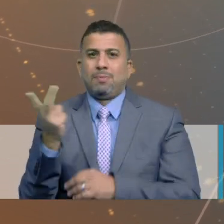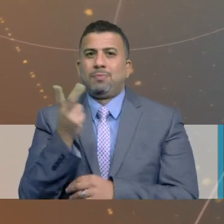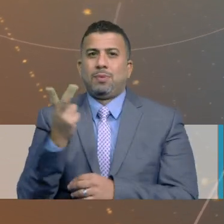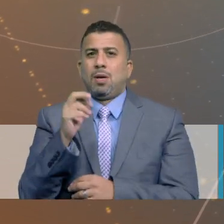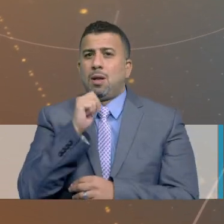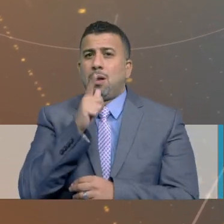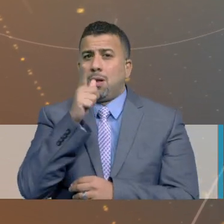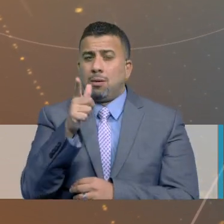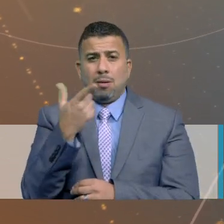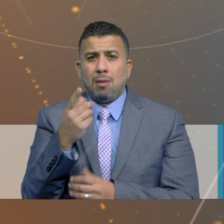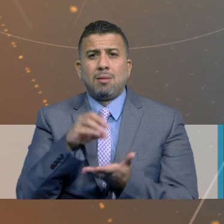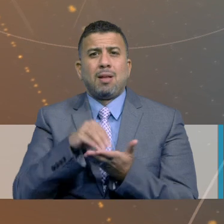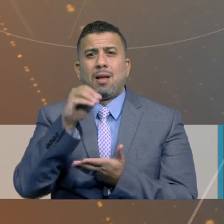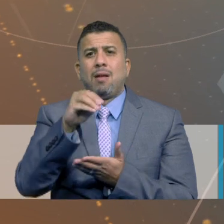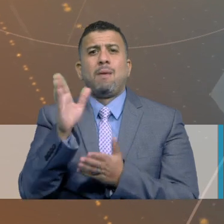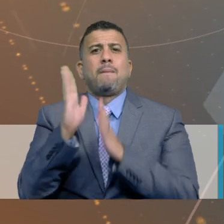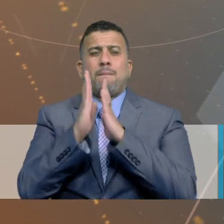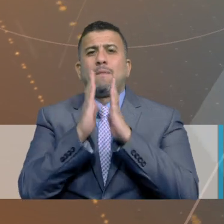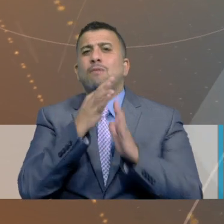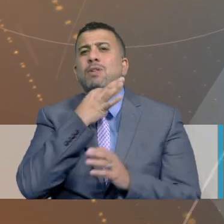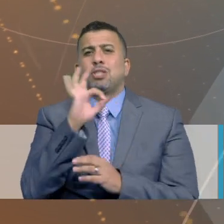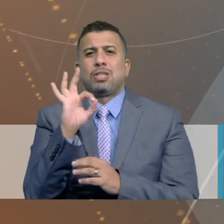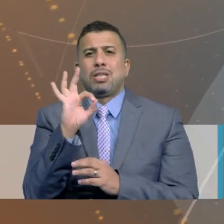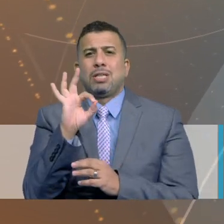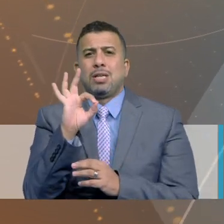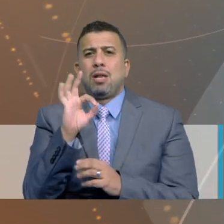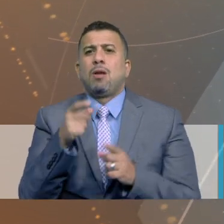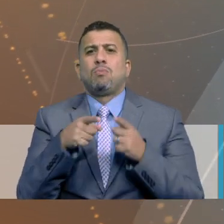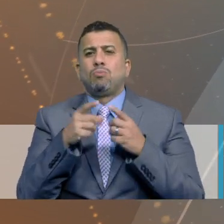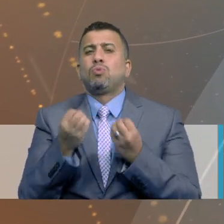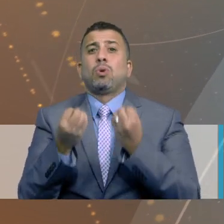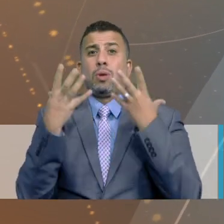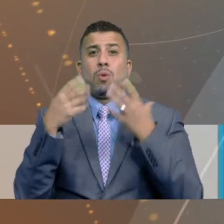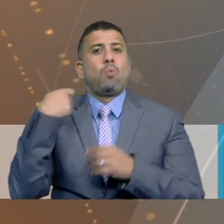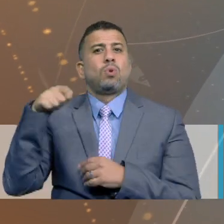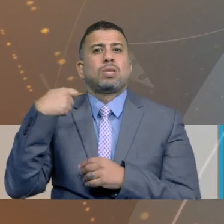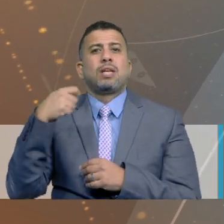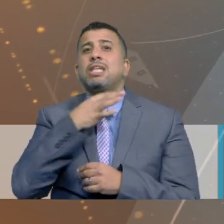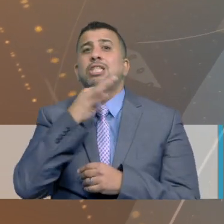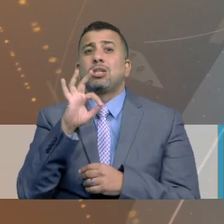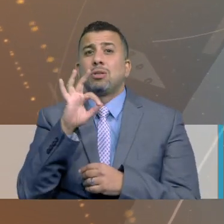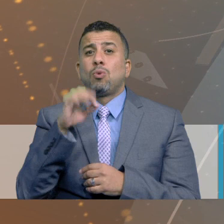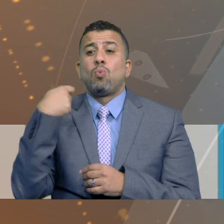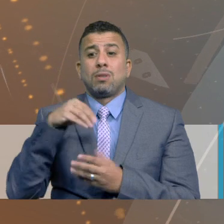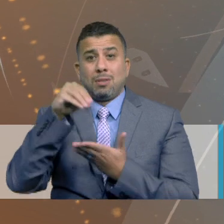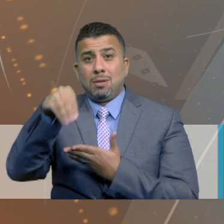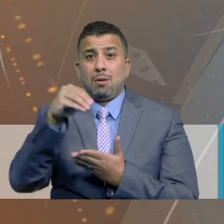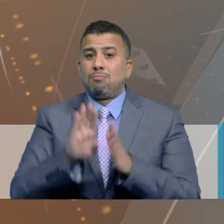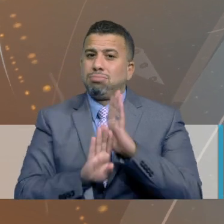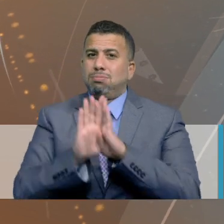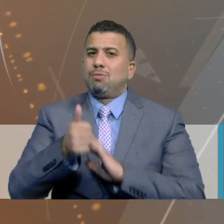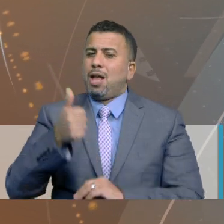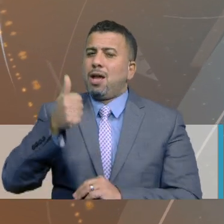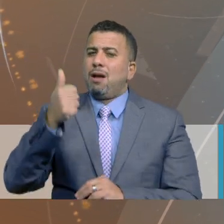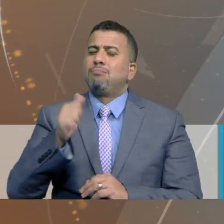مشيرا سموه الى انه سيتم تكليفهم بملفات جديده ومتمنيا للوزراء الجدد التوفيق